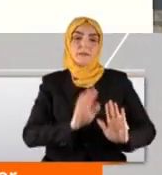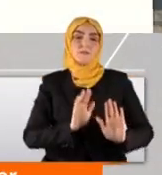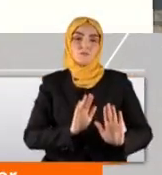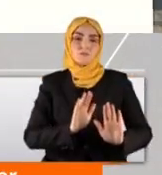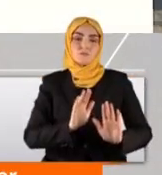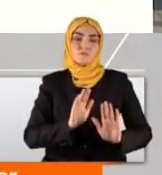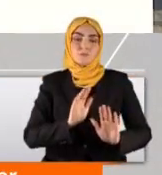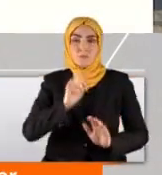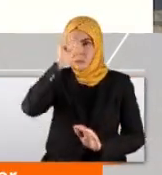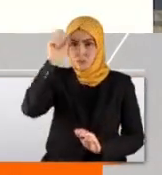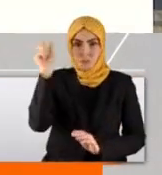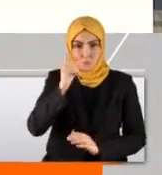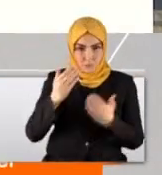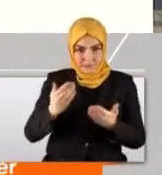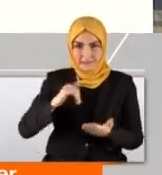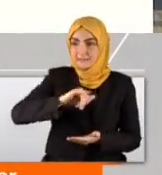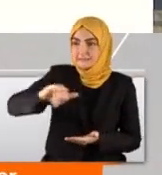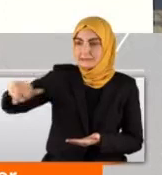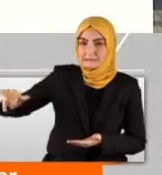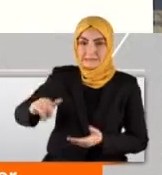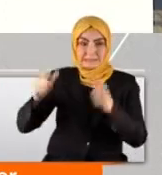ülkemizin ne de bölgemizin geleceğinde